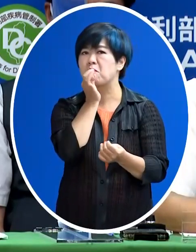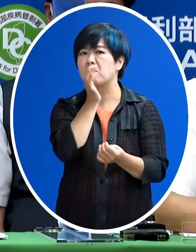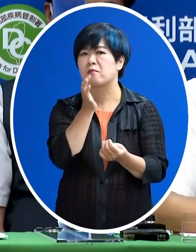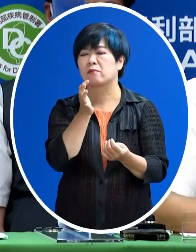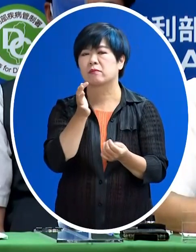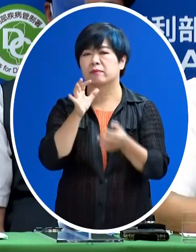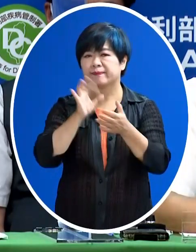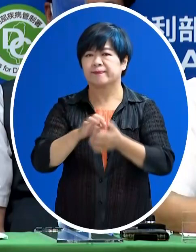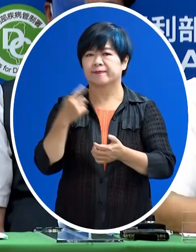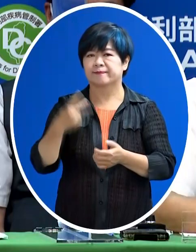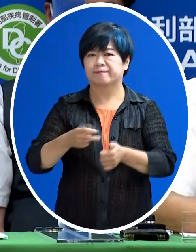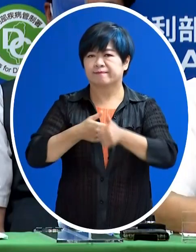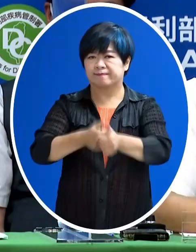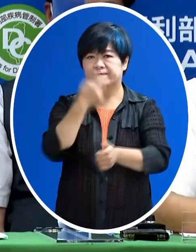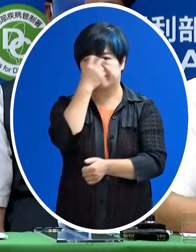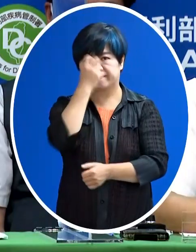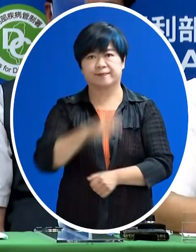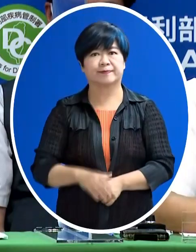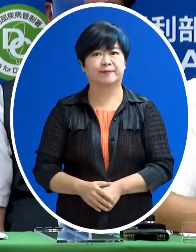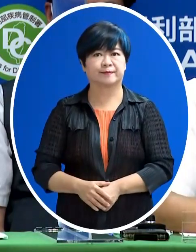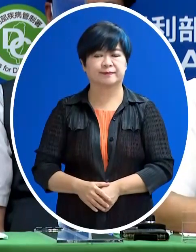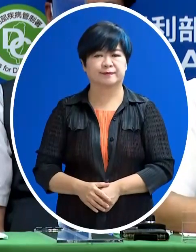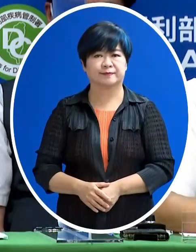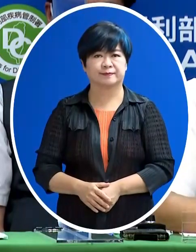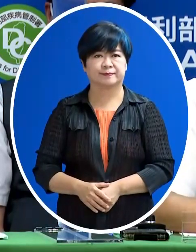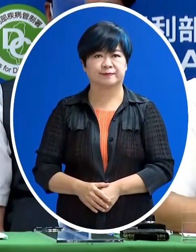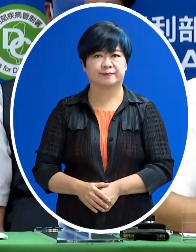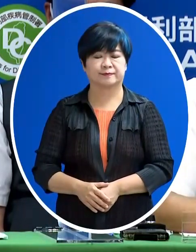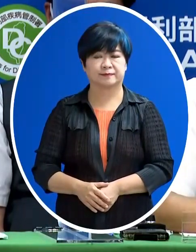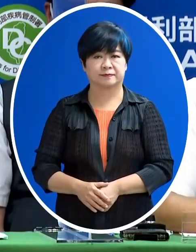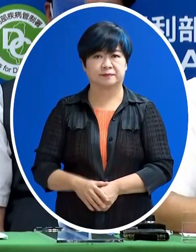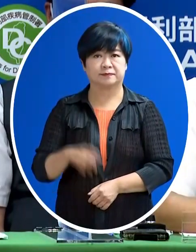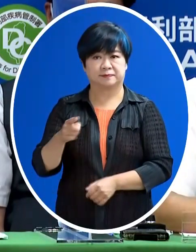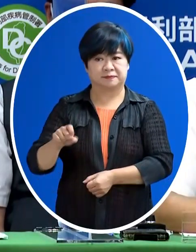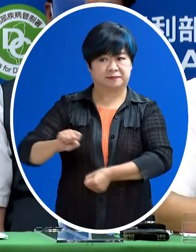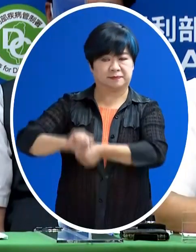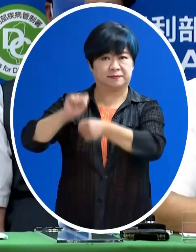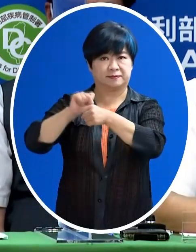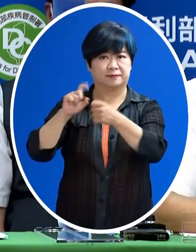持续的在监测，这个相关这个开放后，相关的状况。